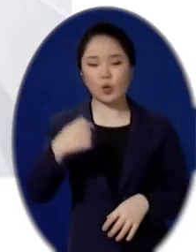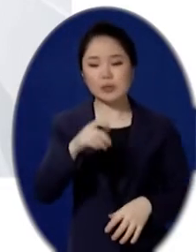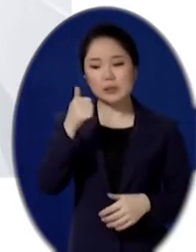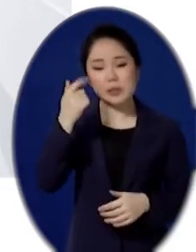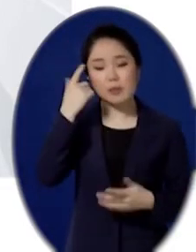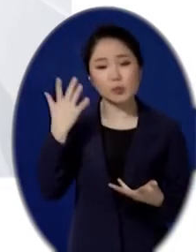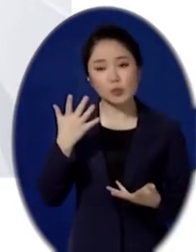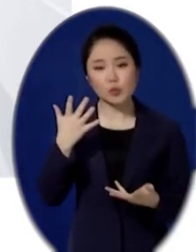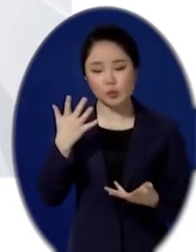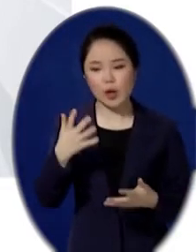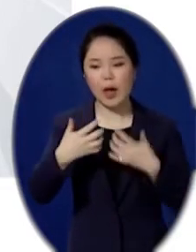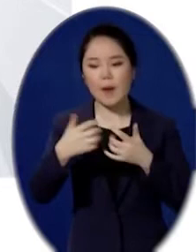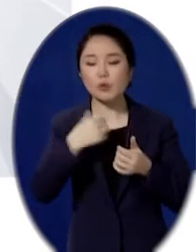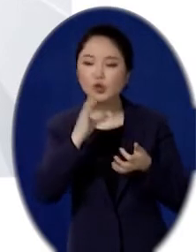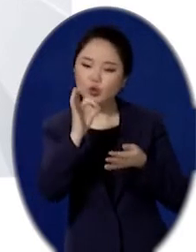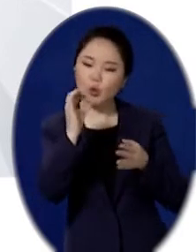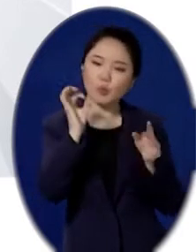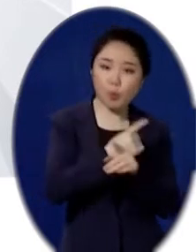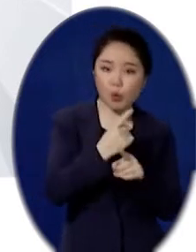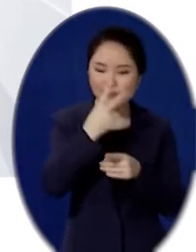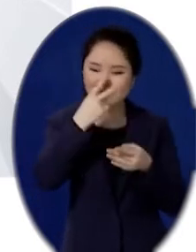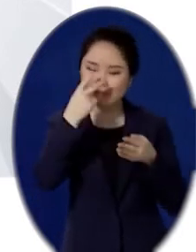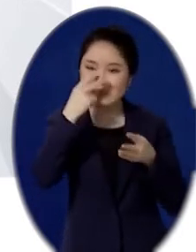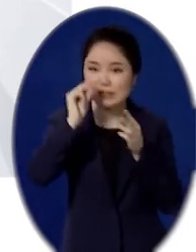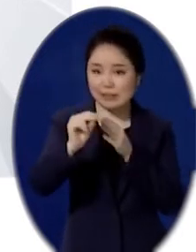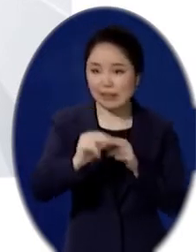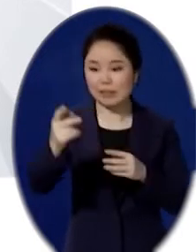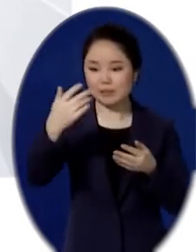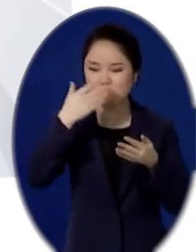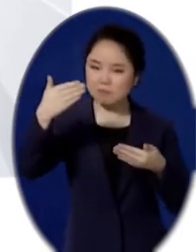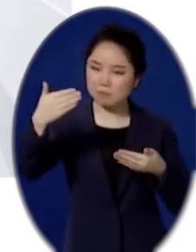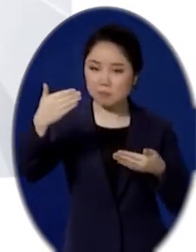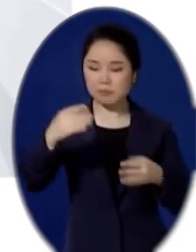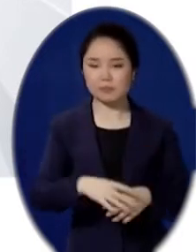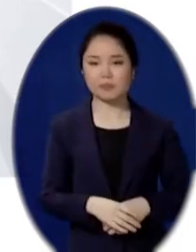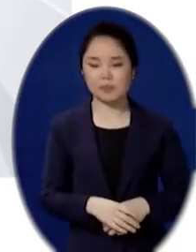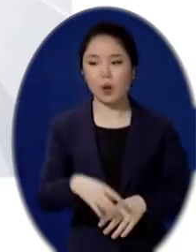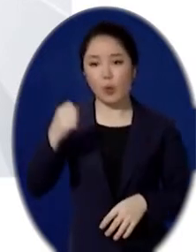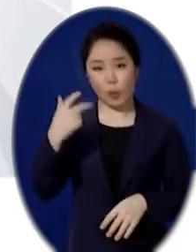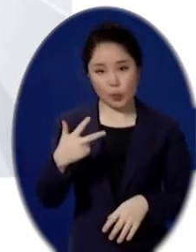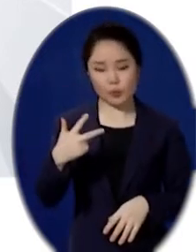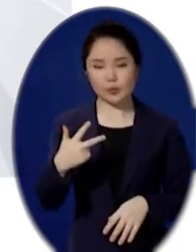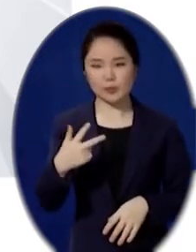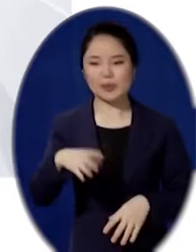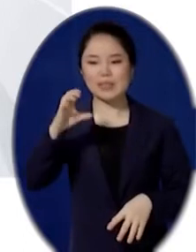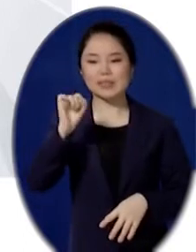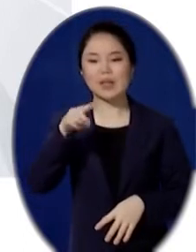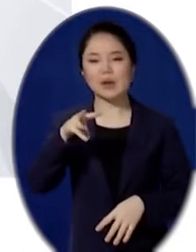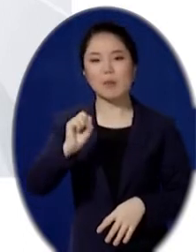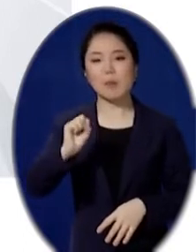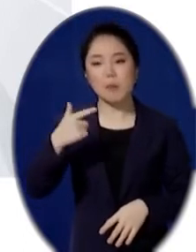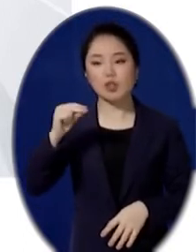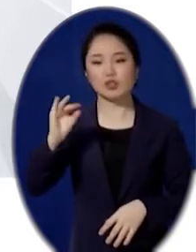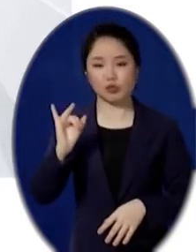та бүхэн амтныхаа нэрийг зөв бичиж үгүй юу гэдгээ сайн хараарай. Дараагийн амтан сармагчин байсан